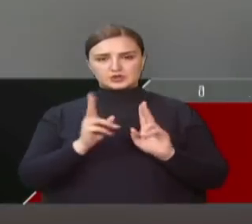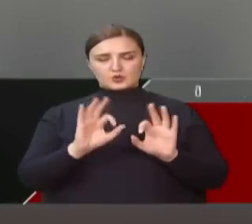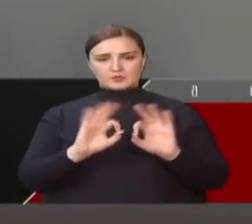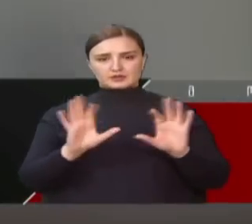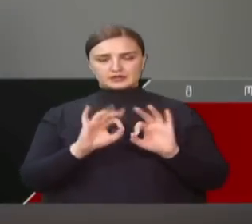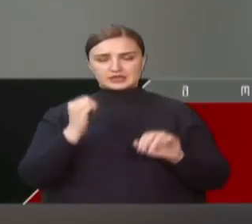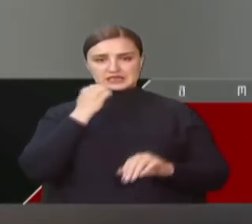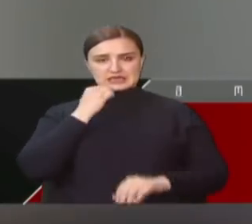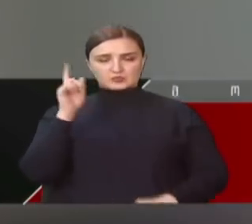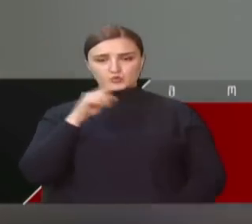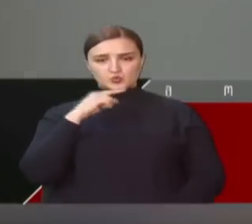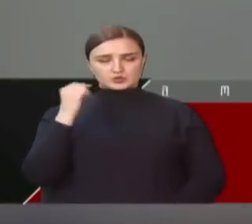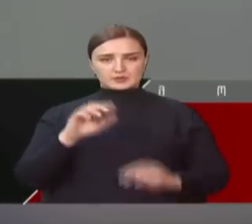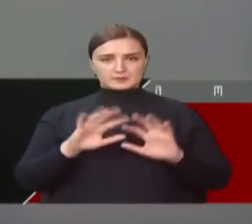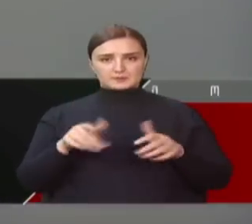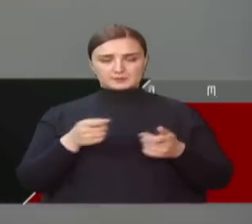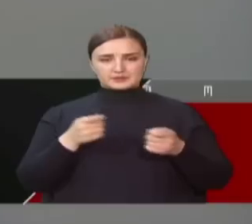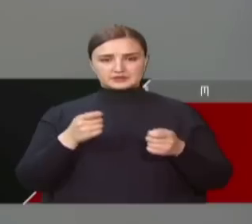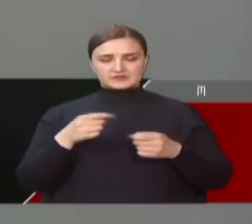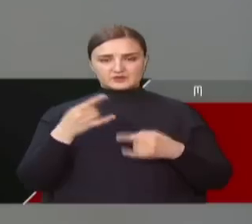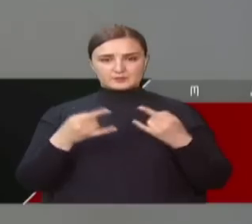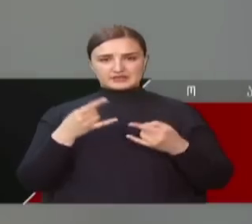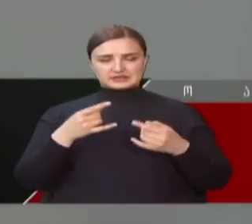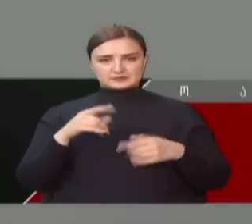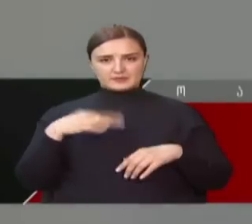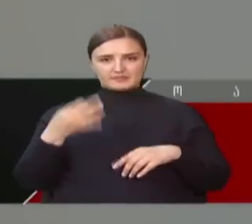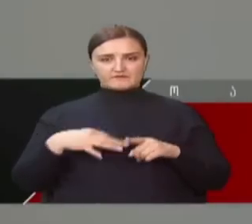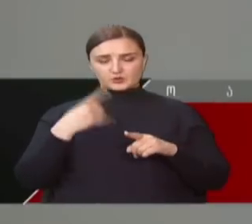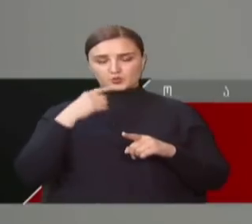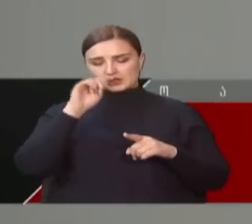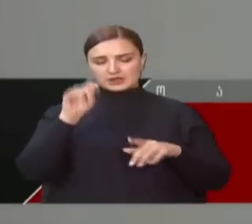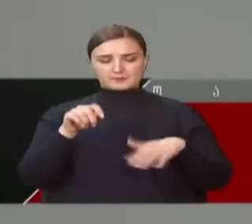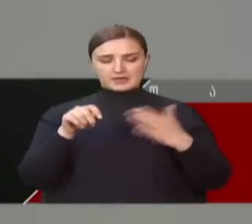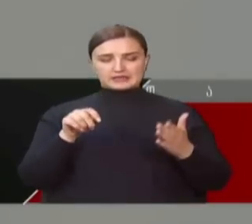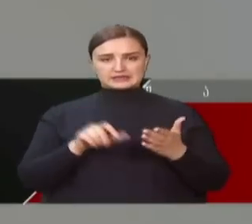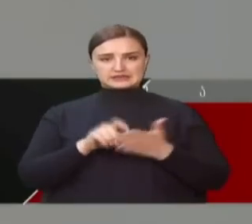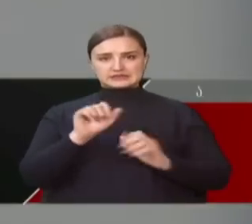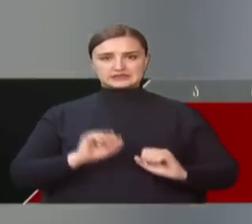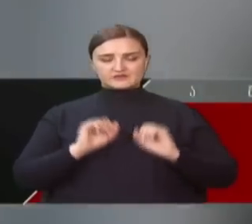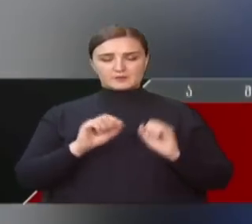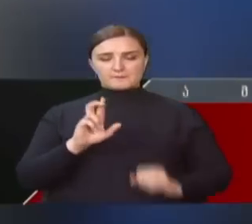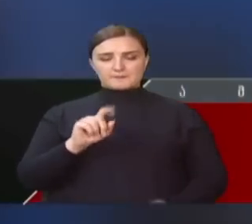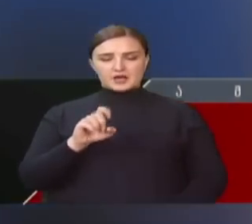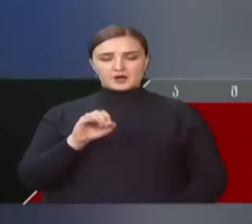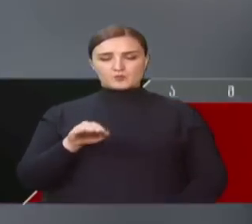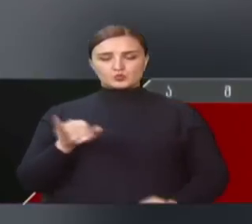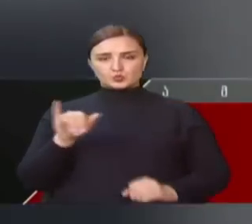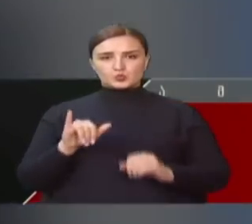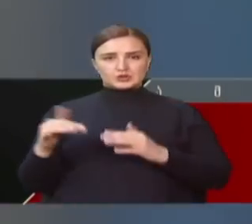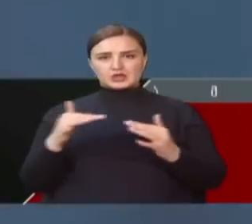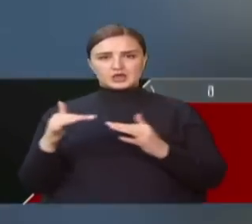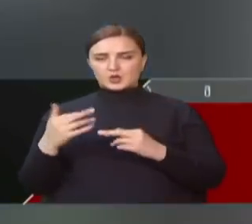gaaketes Kremlshits rogorts Rusetis prezidentis prezdivanma ganatsxada ukrainuli mkhari amgzit tsdilobs Bakhmutis mimartulebidan